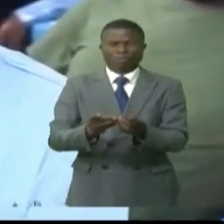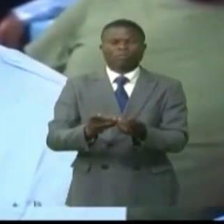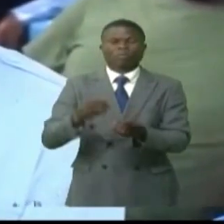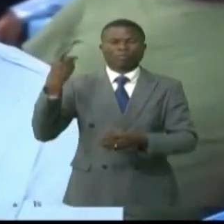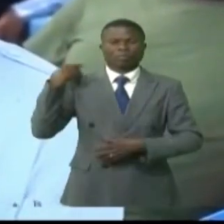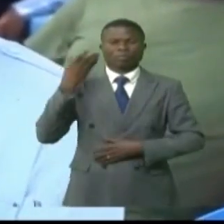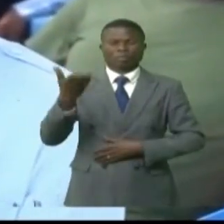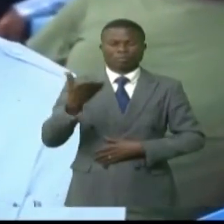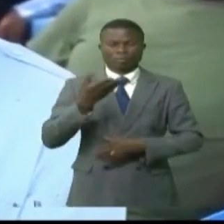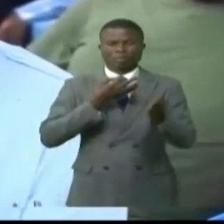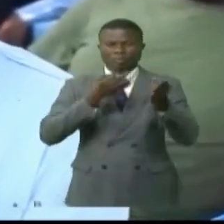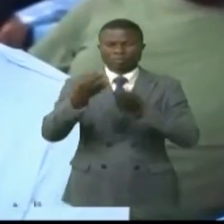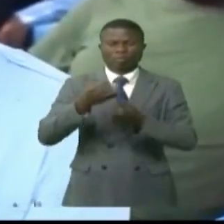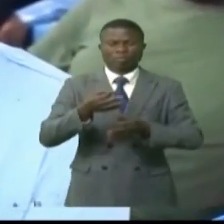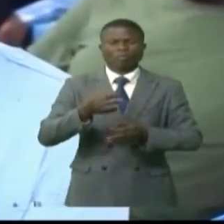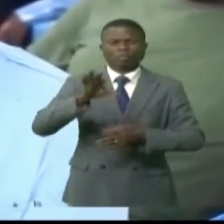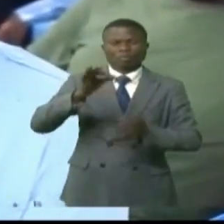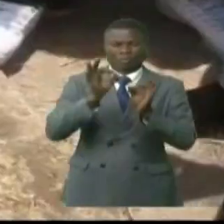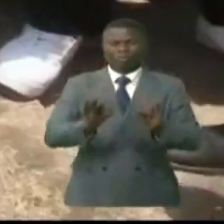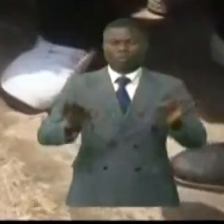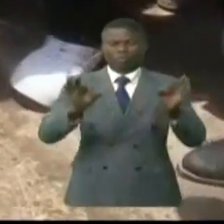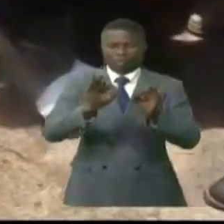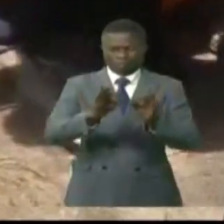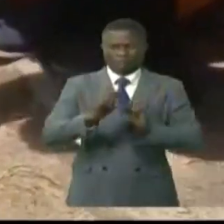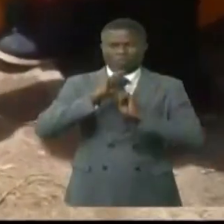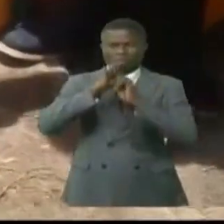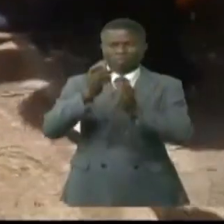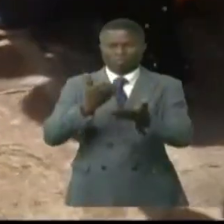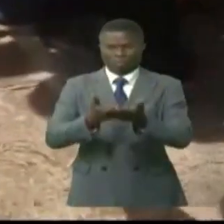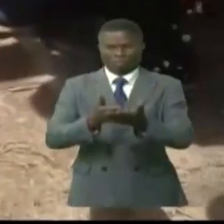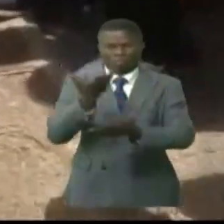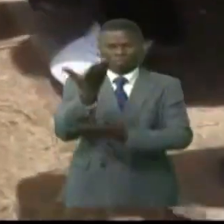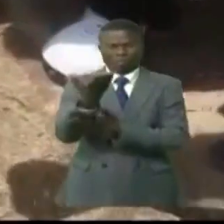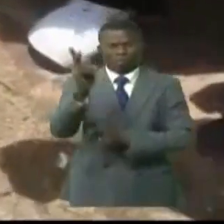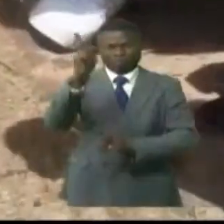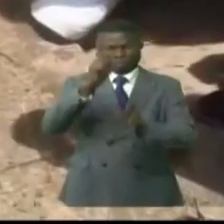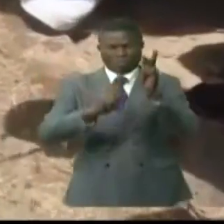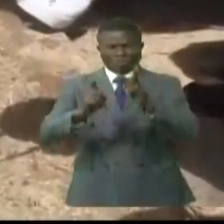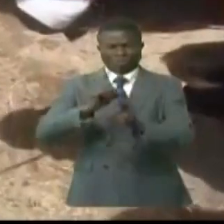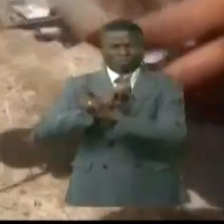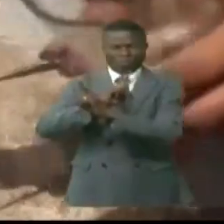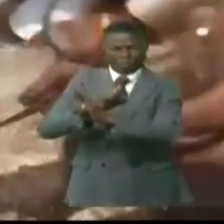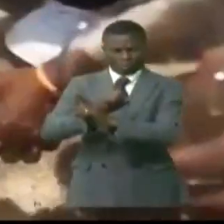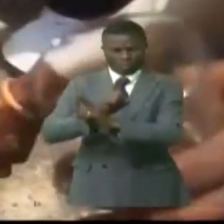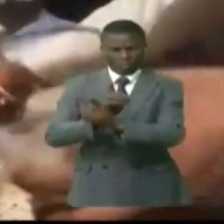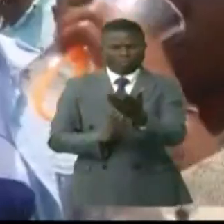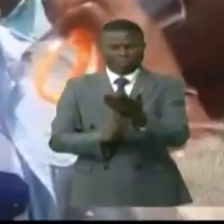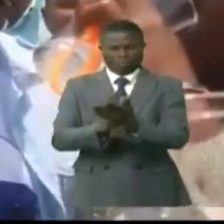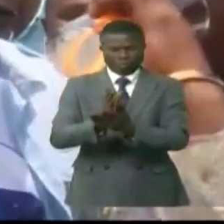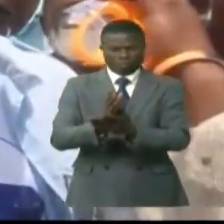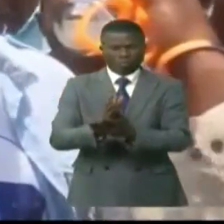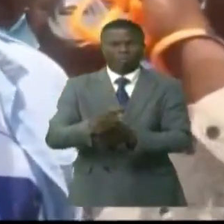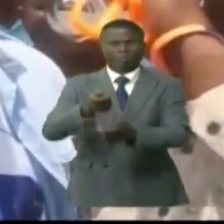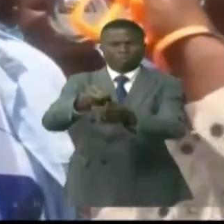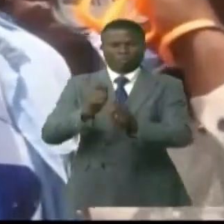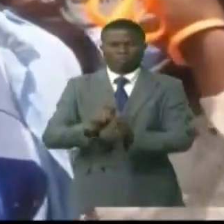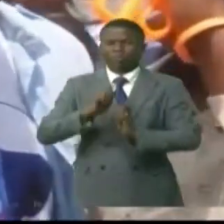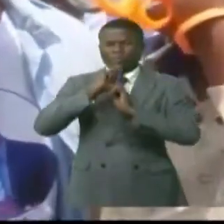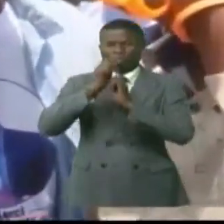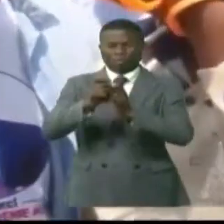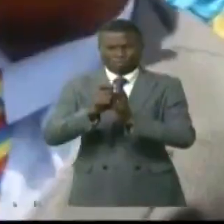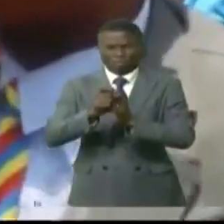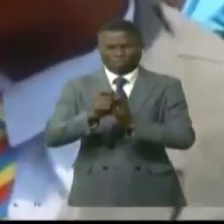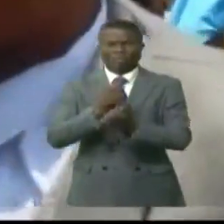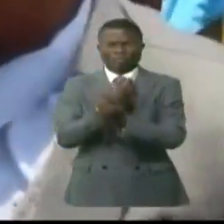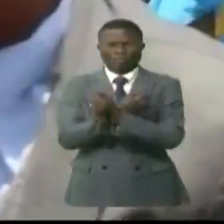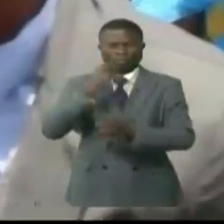Tchopo explique le bien fondé de ce geste et invite la population à l'utiliser à bon escient. Un geste